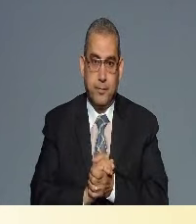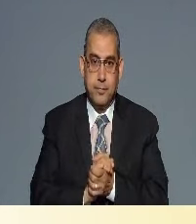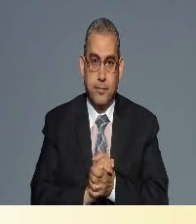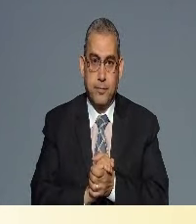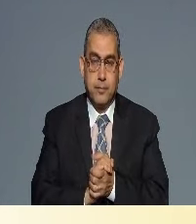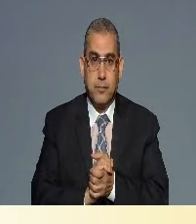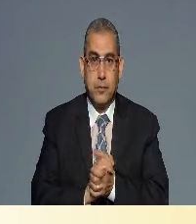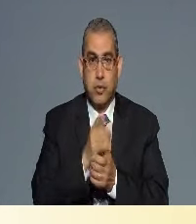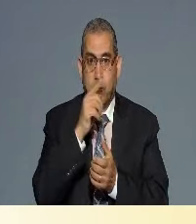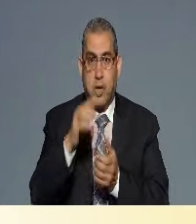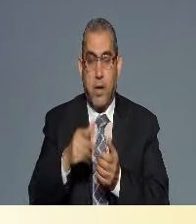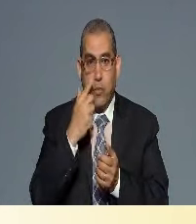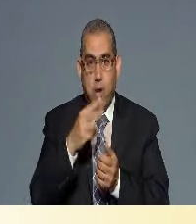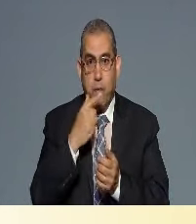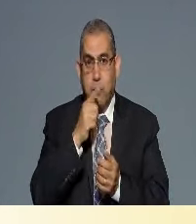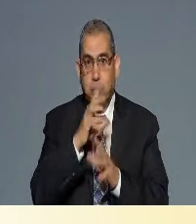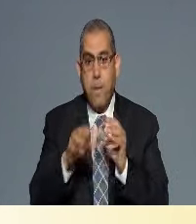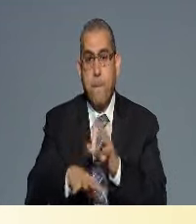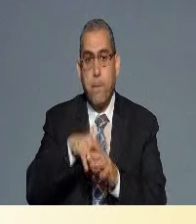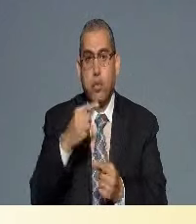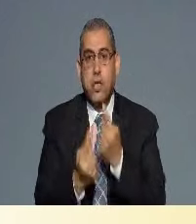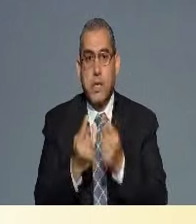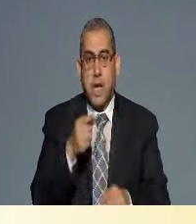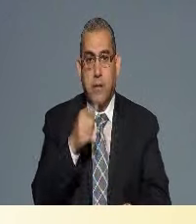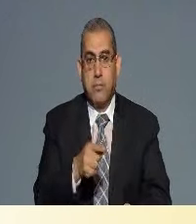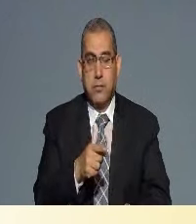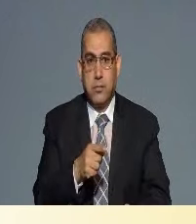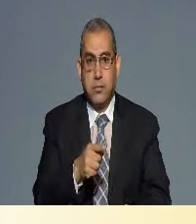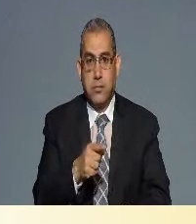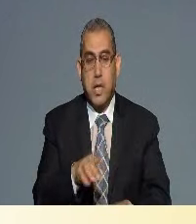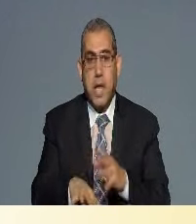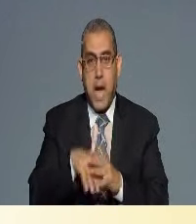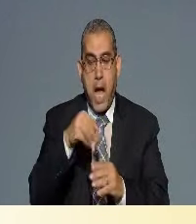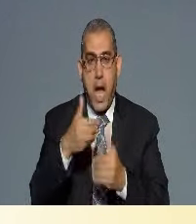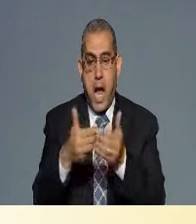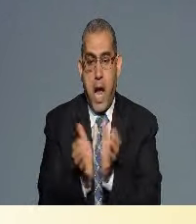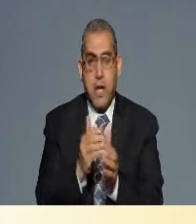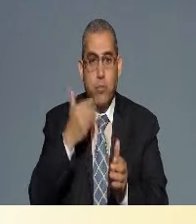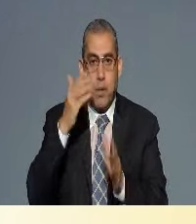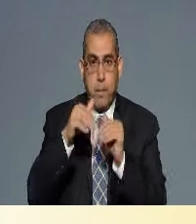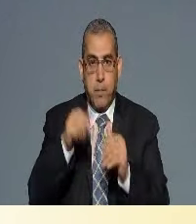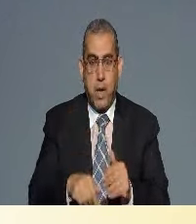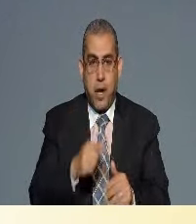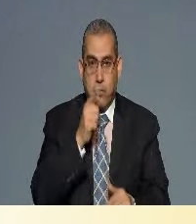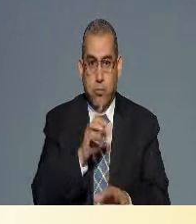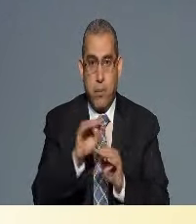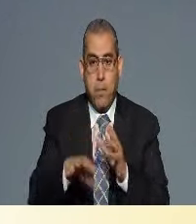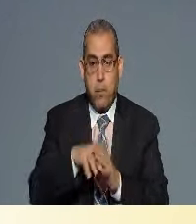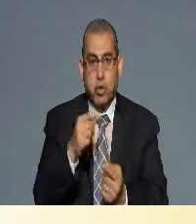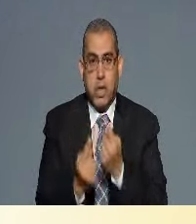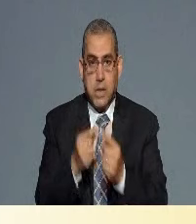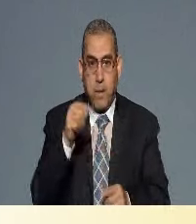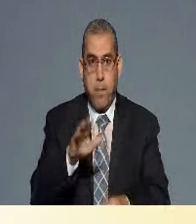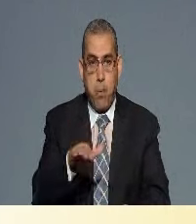حضرتك احنا هنا فندم بنتكلم عن المشروعات الزراعية، جهاز مستقبل مصر عنده عدة من المشروعات الزراعية الموجودة.